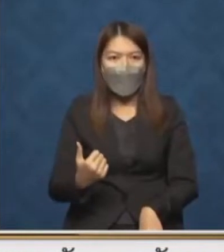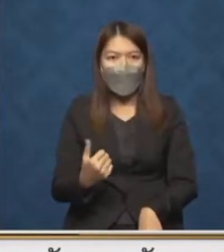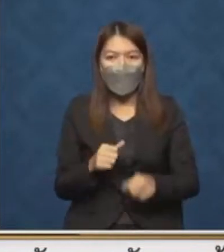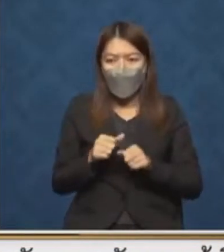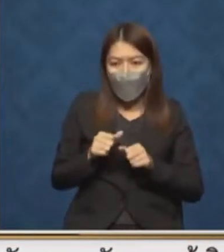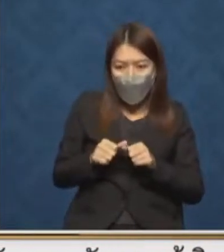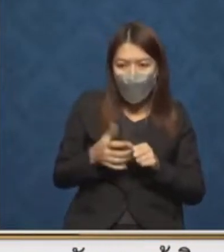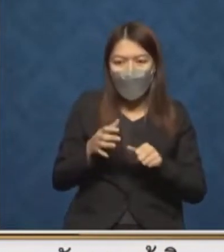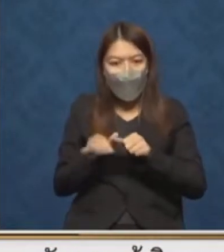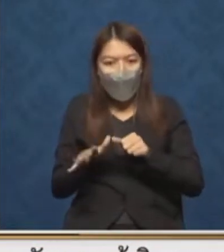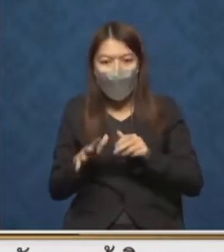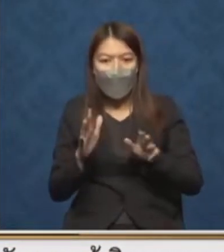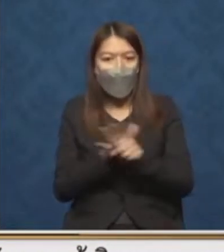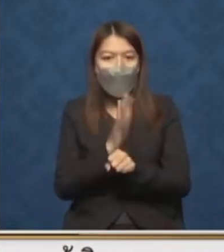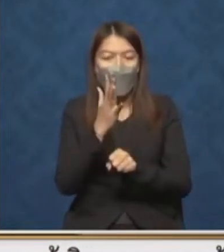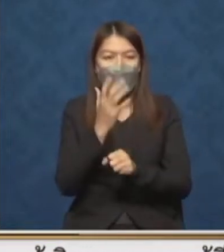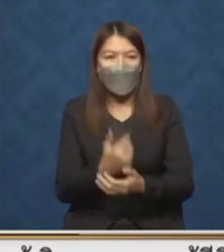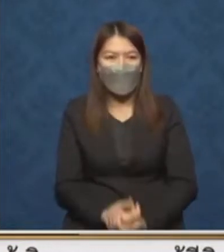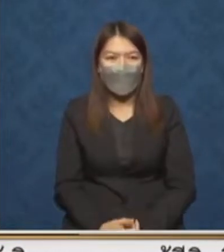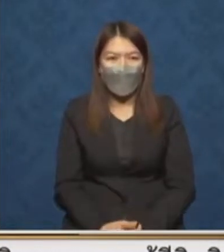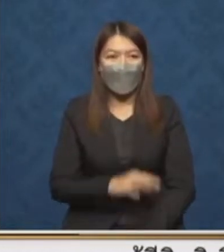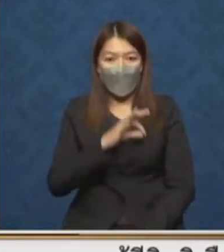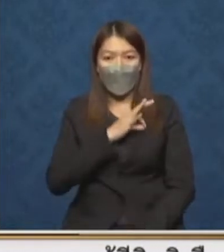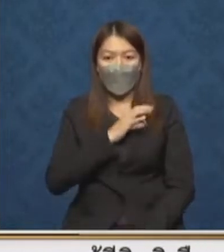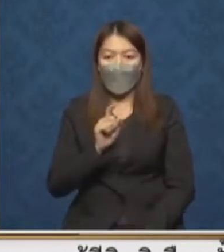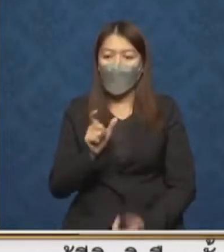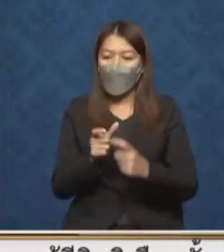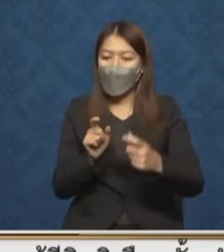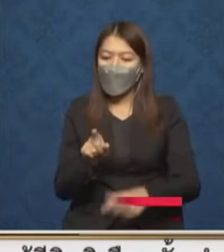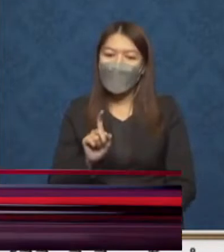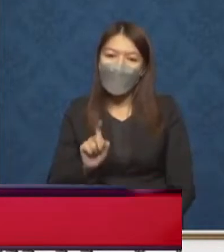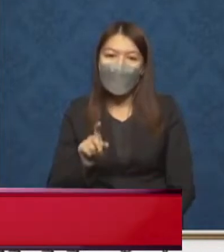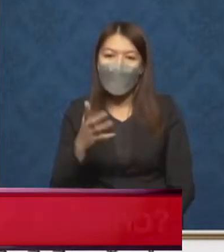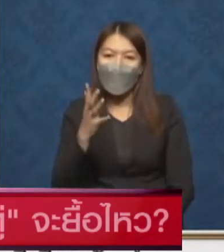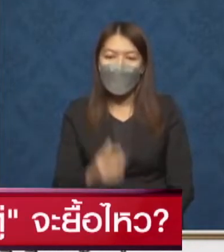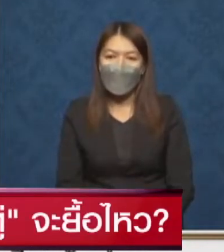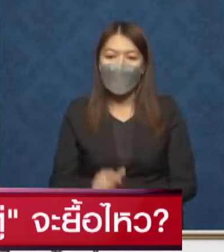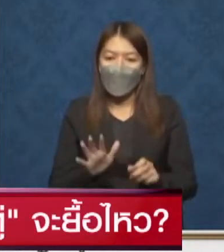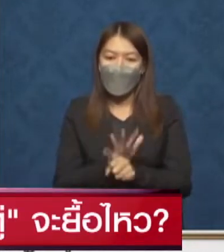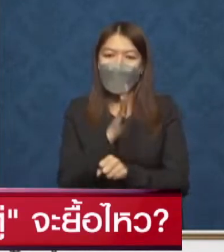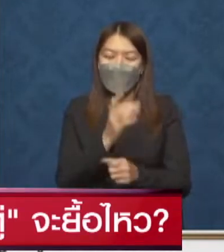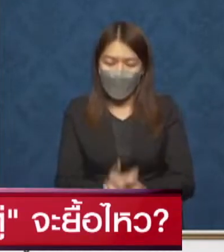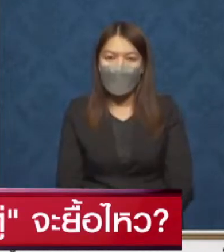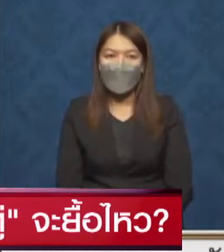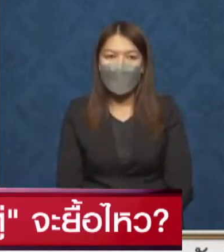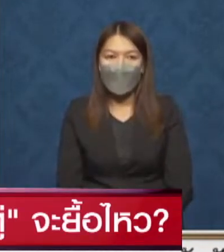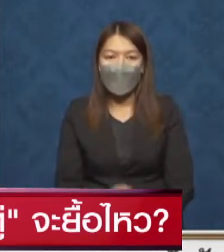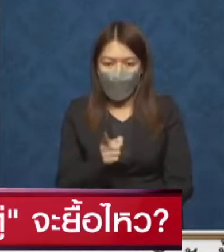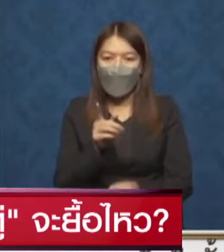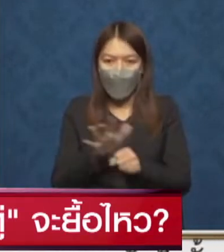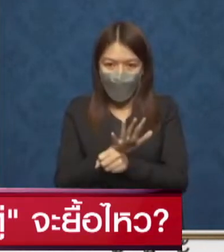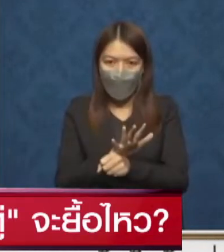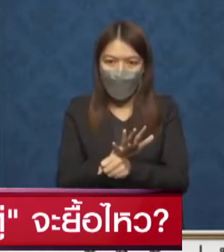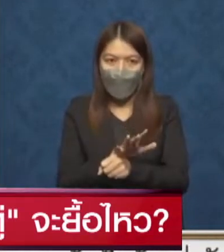ห้องประชุมนี้ครบนะครับแต่เนื่องจากสมาชิกบางท่านไม่กดบัตรองค์ประชุมก็เลยไม่ครบทั้งที่ความจริงแล้วองค์ประชุมครบถ้